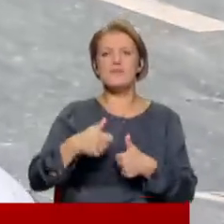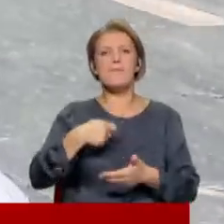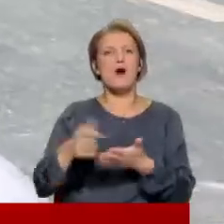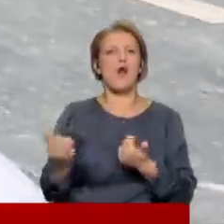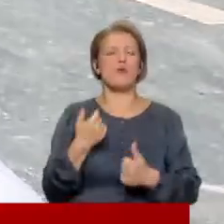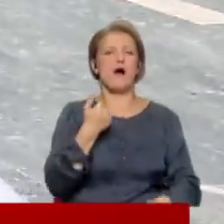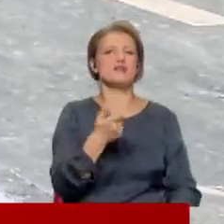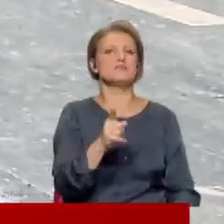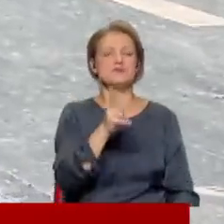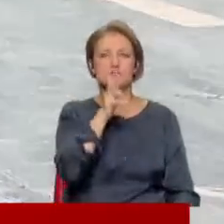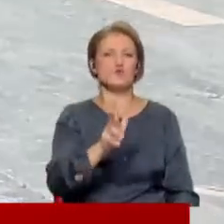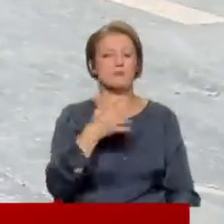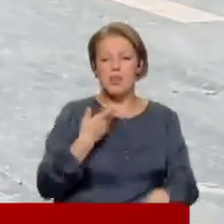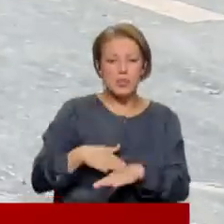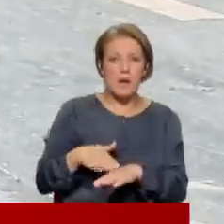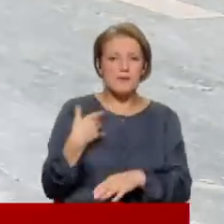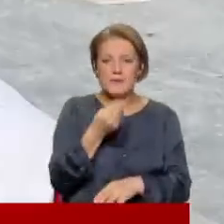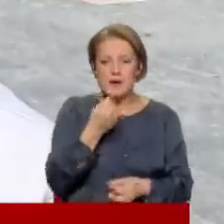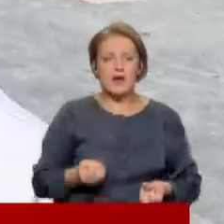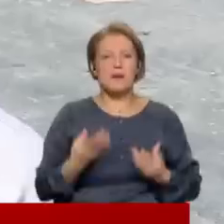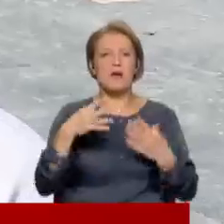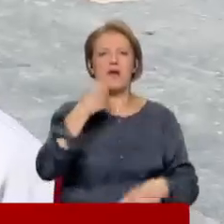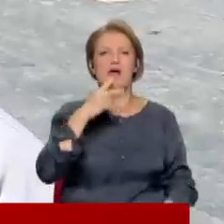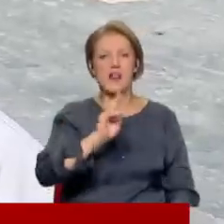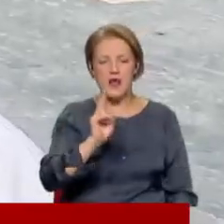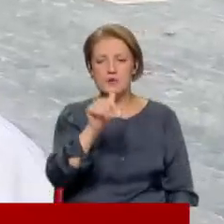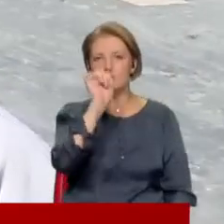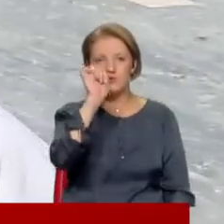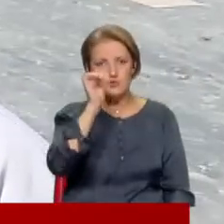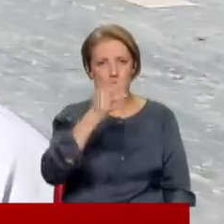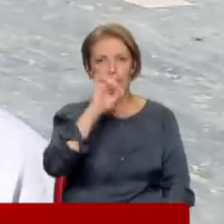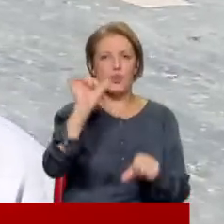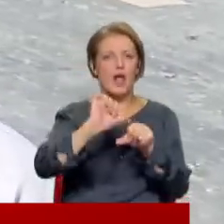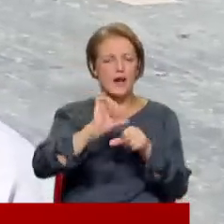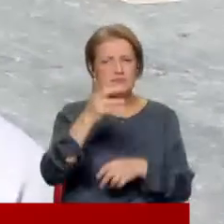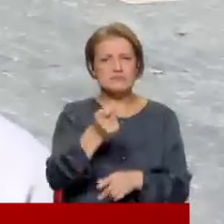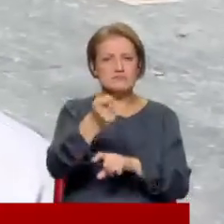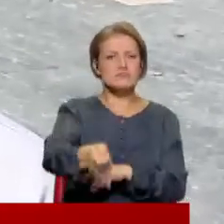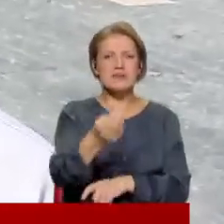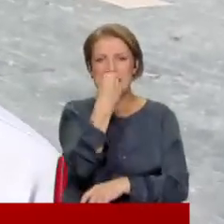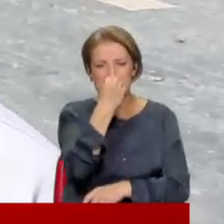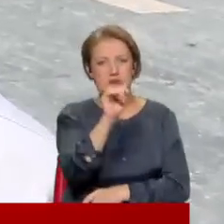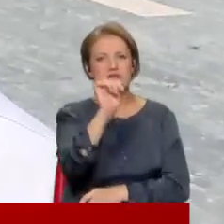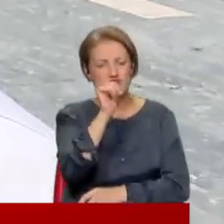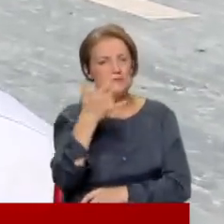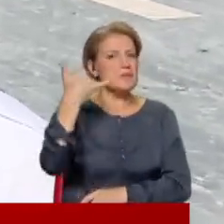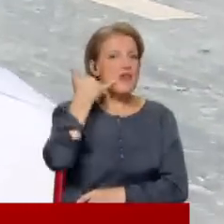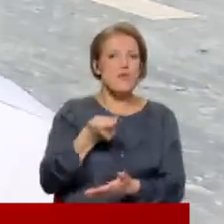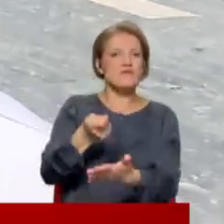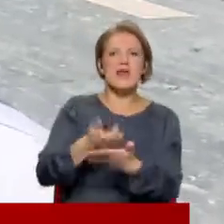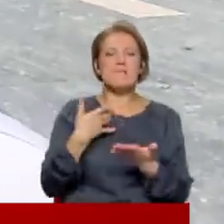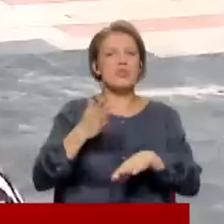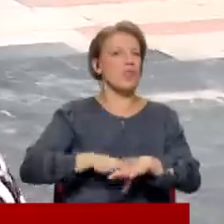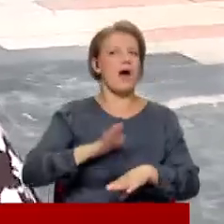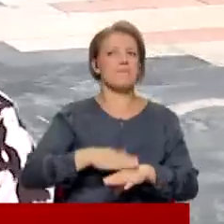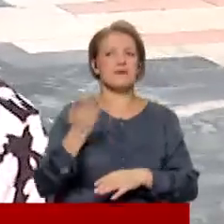300 lira. Ne yapayım ben bundan? Geçinemiyorum. Elektrik mi vereyim, su mu vereyim, doğalgaz mı vereyim, yiyeyim mi, telefonuma mı vereyim? Ne